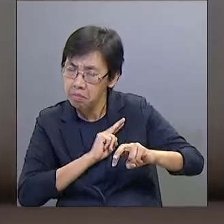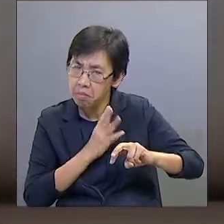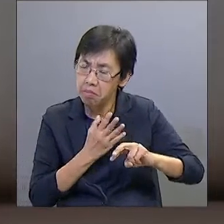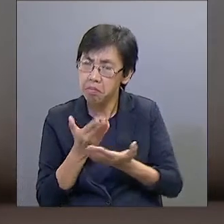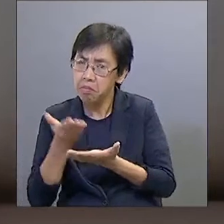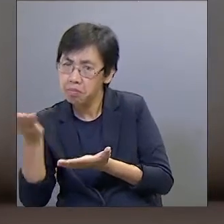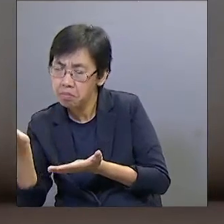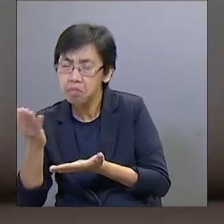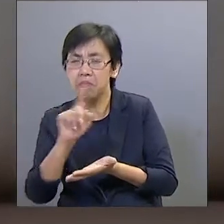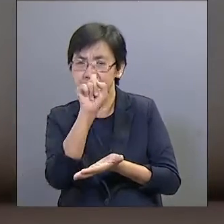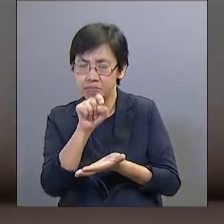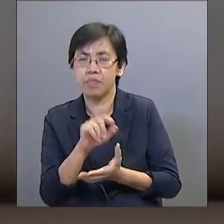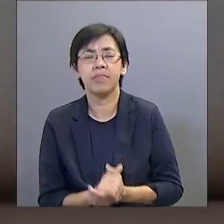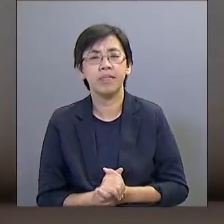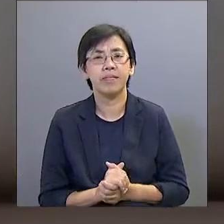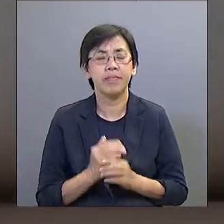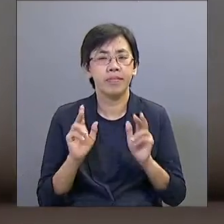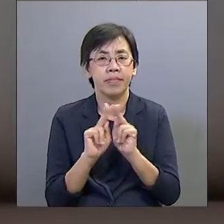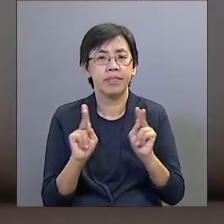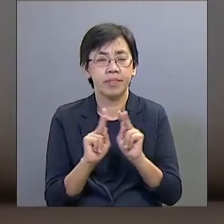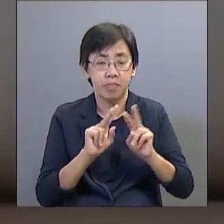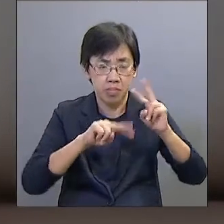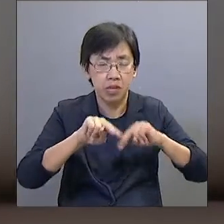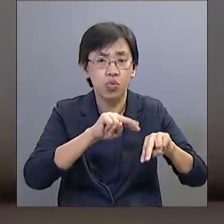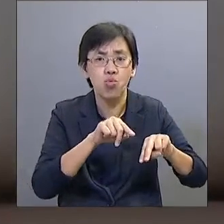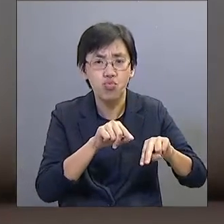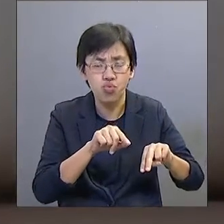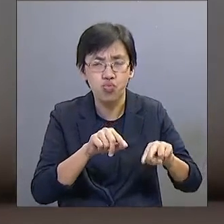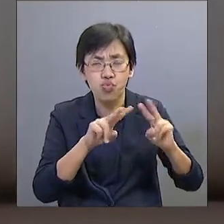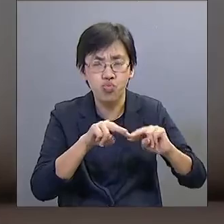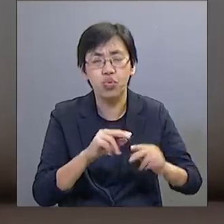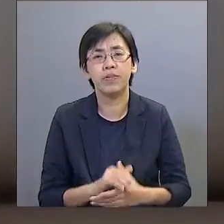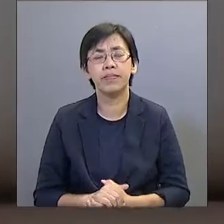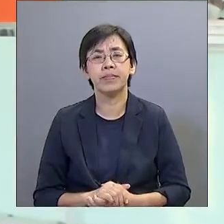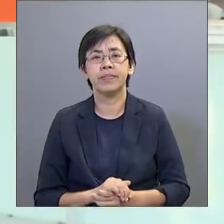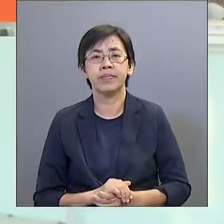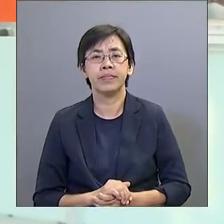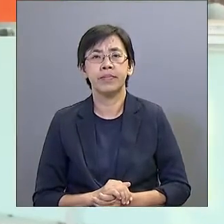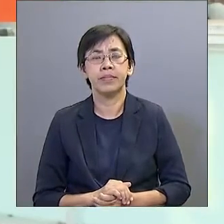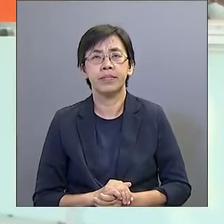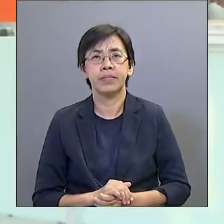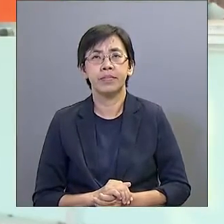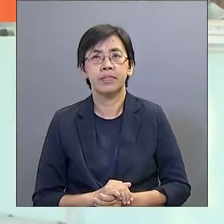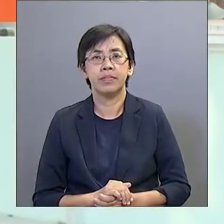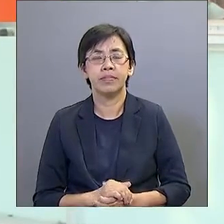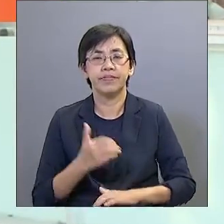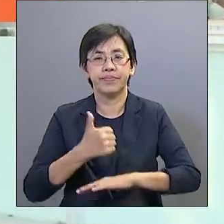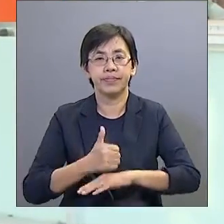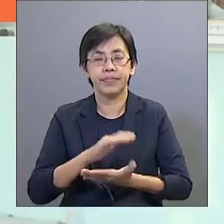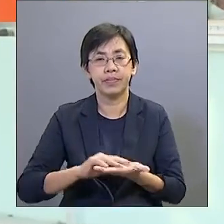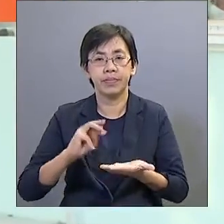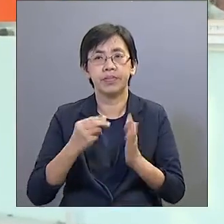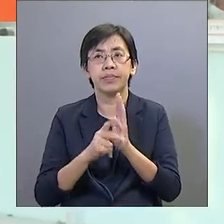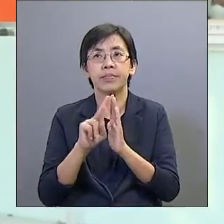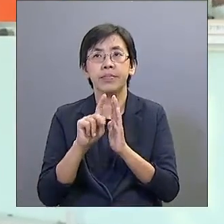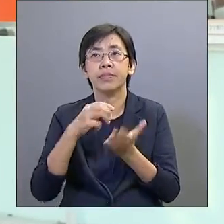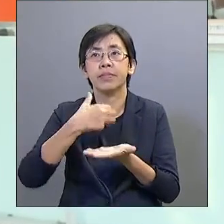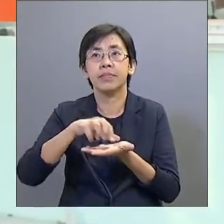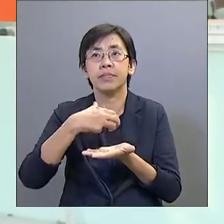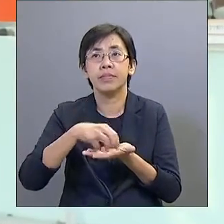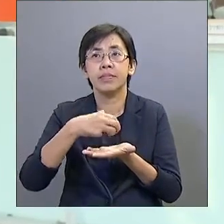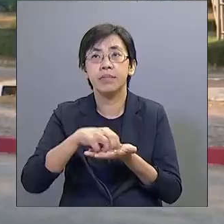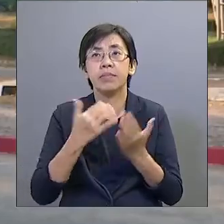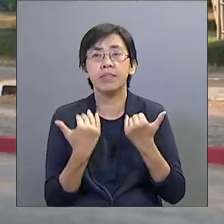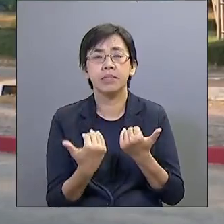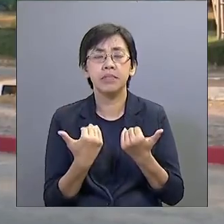า